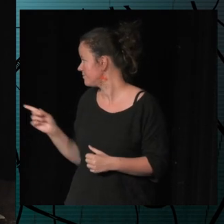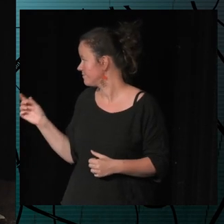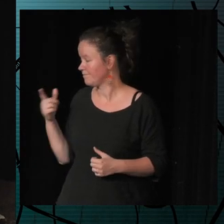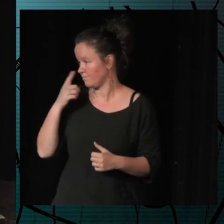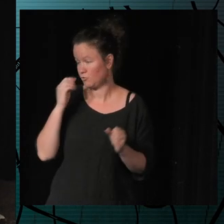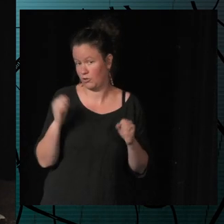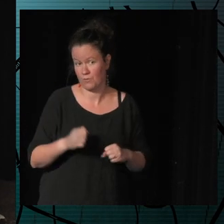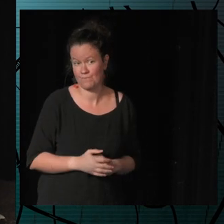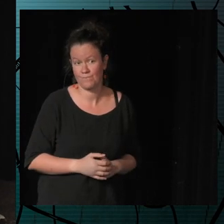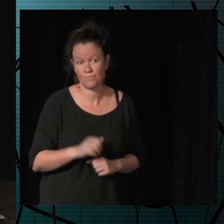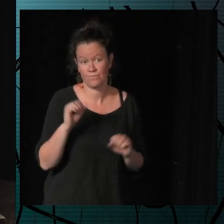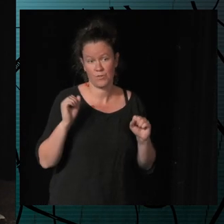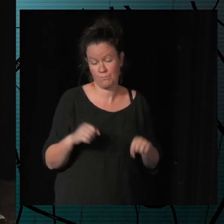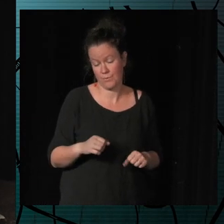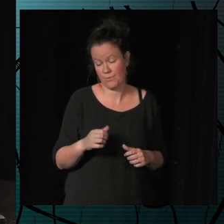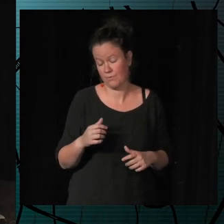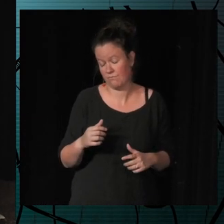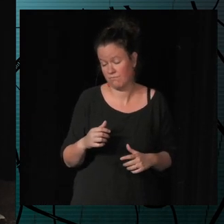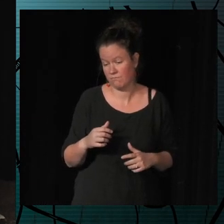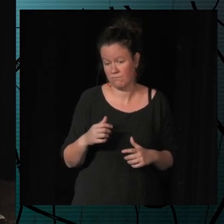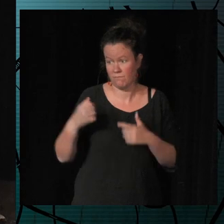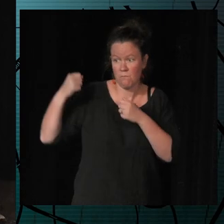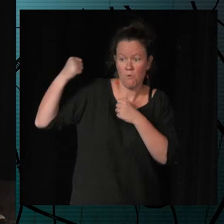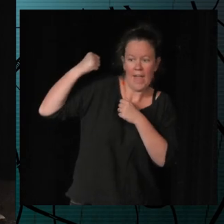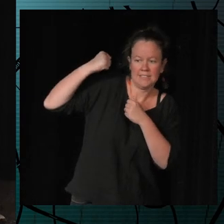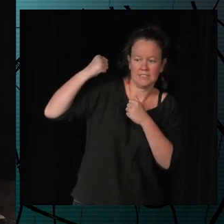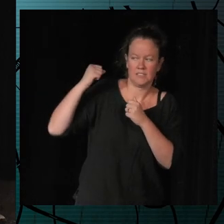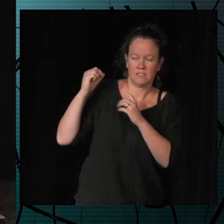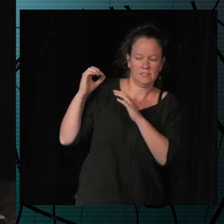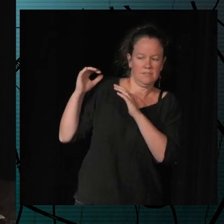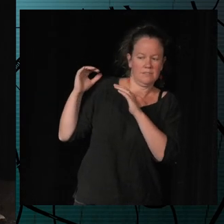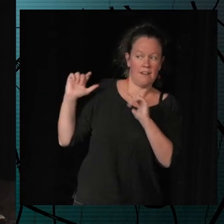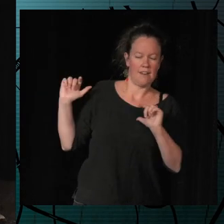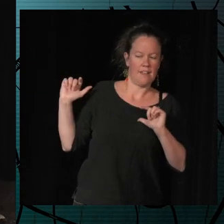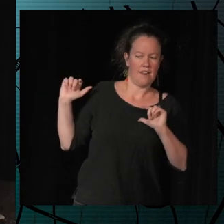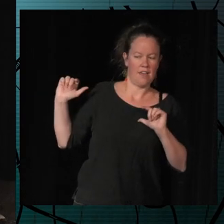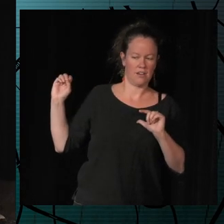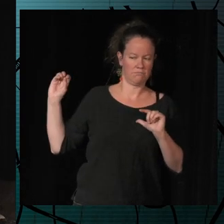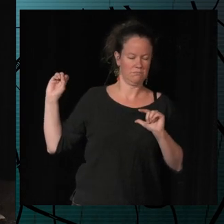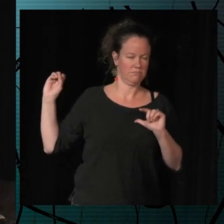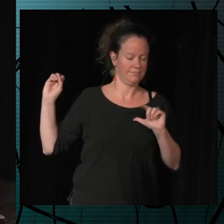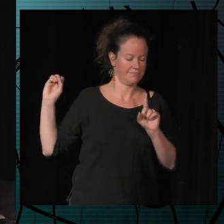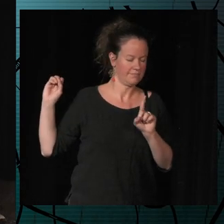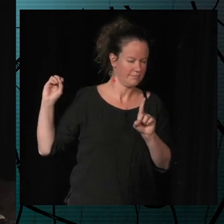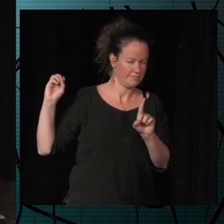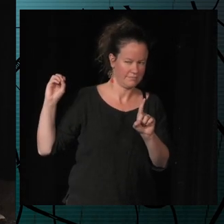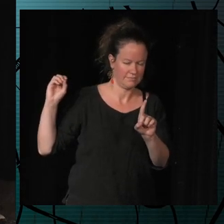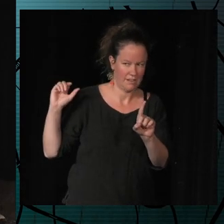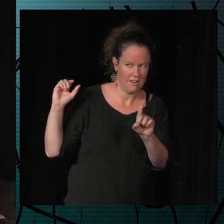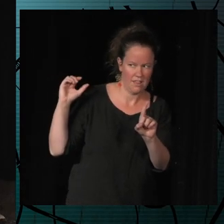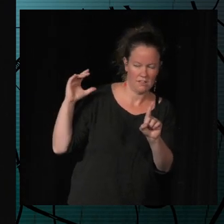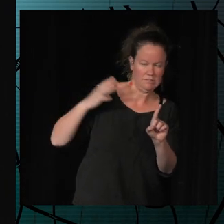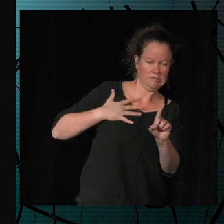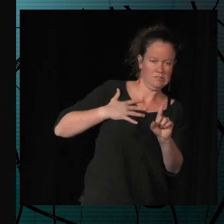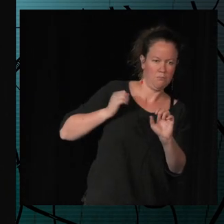c'est à double tranchant c'estd que on peut avoir à la fois cette idée de menace latente qui va être un moteur de la peur et et un élément pour faire